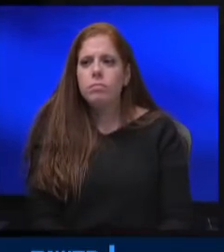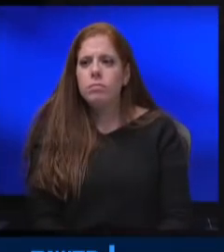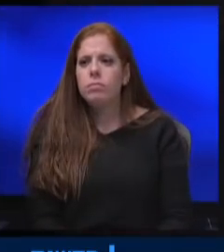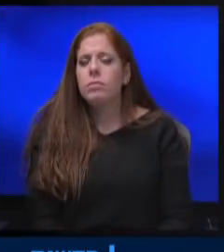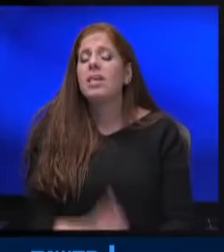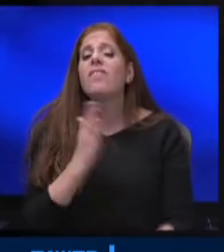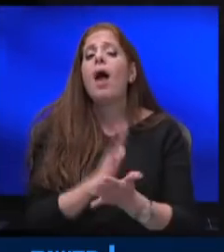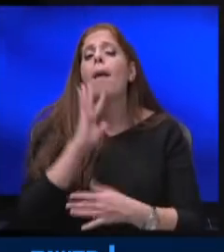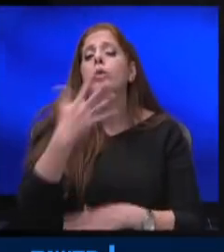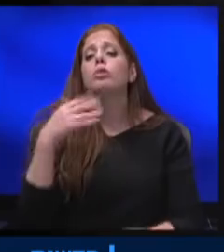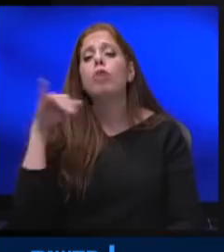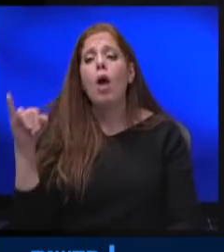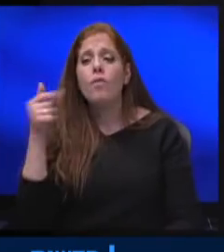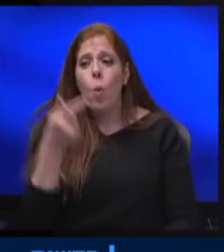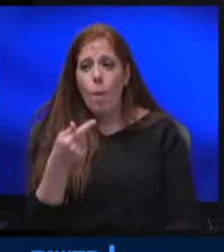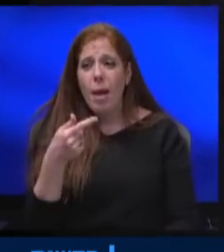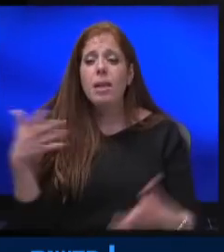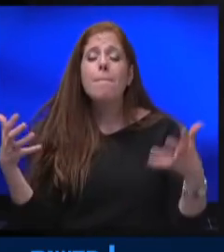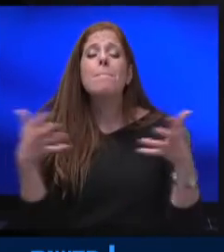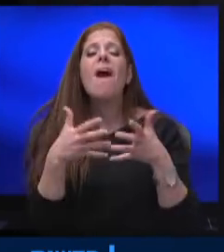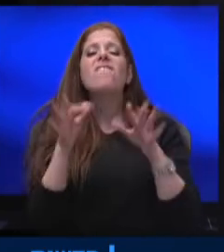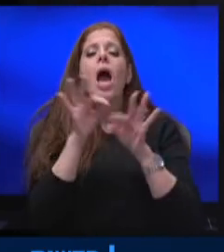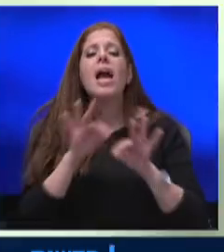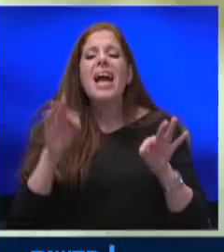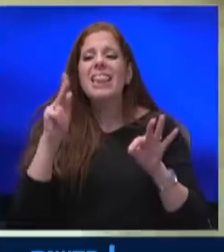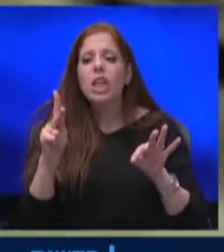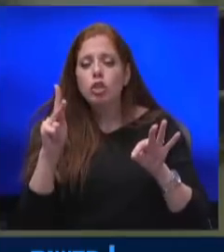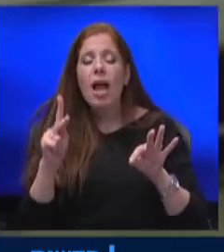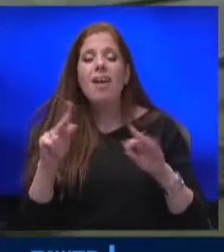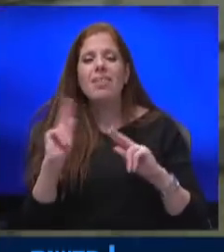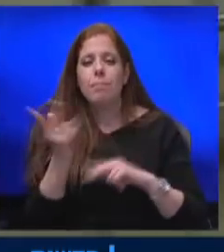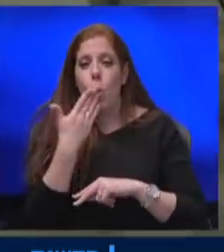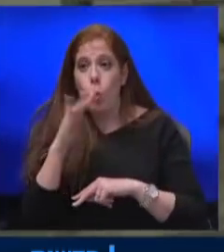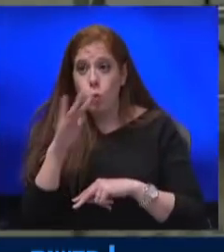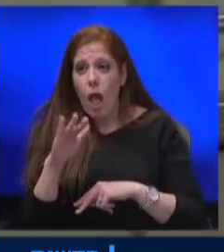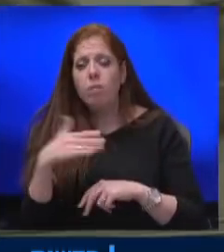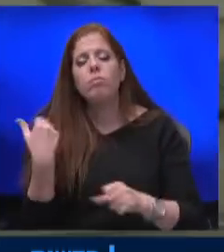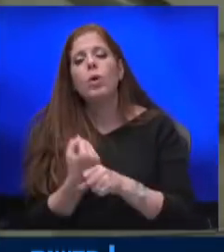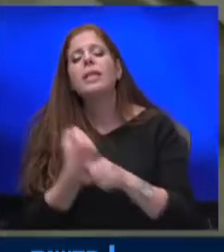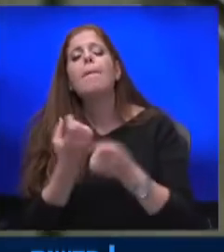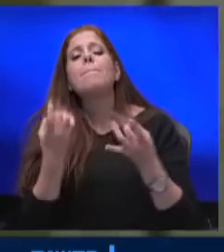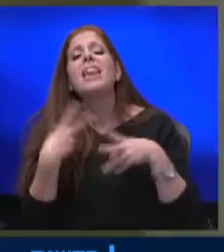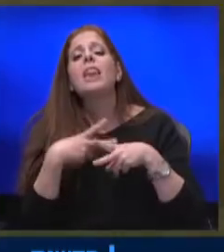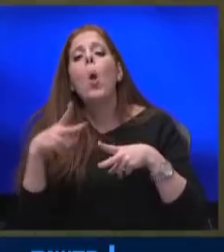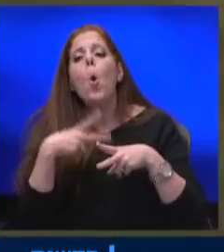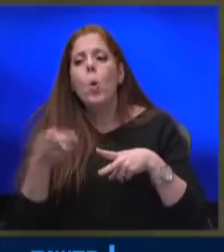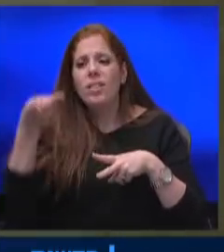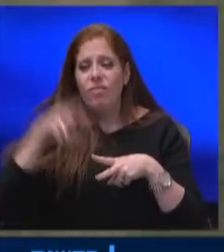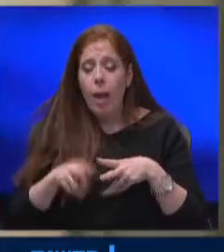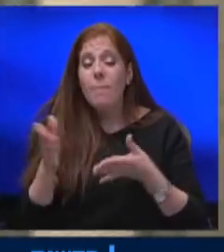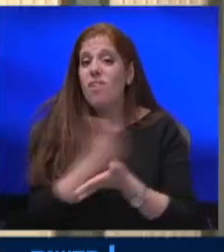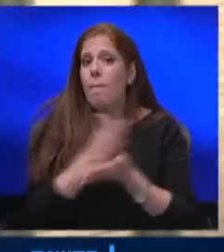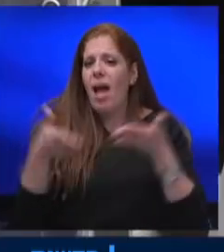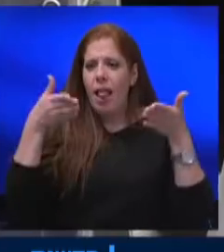כבר חמש שנים שיעקב גרומן מחברה קדישה קהילת ירושלים עוסק בתיאור נפטרים ובהכנה לקבורה.